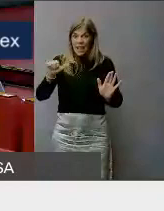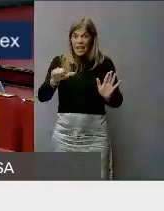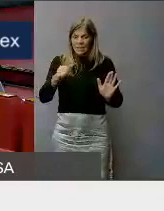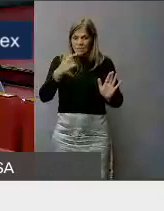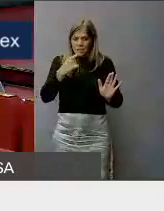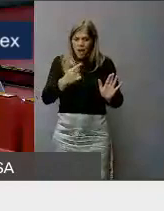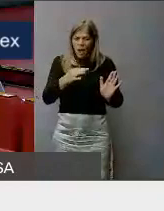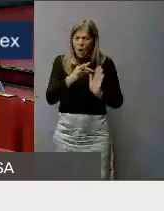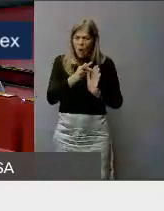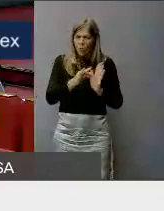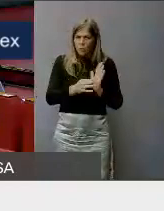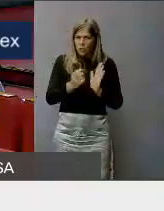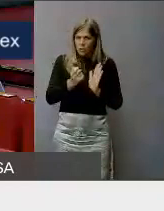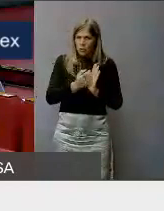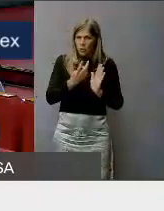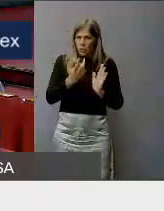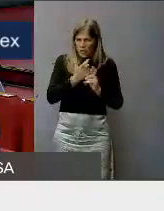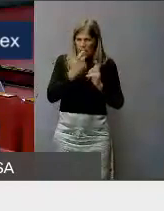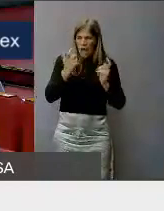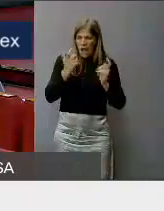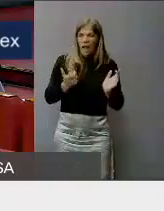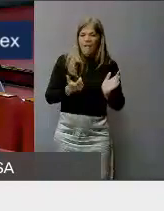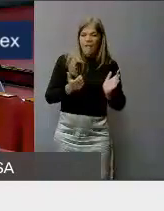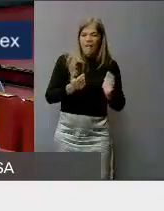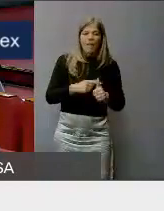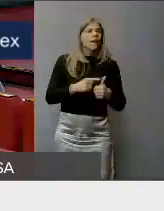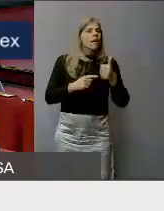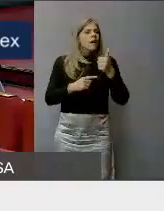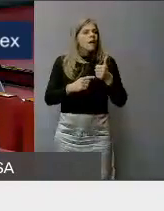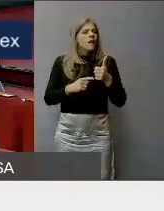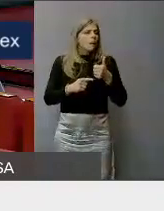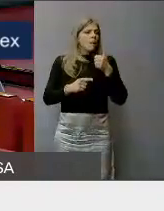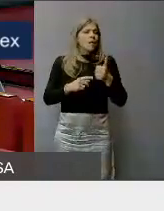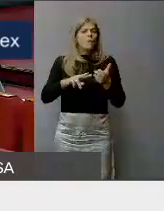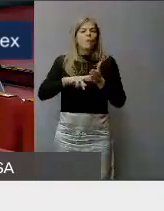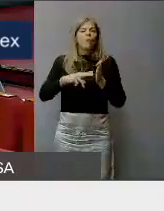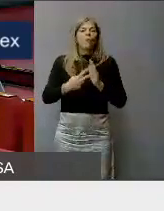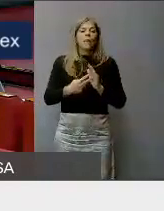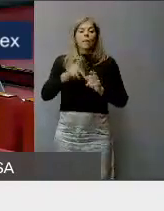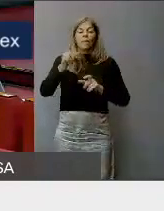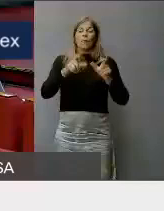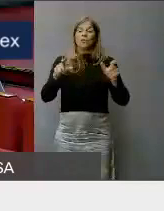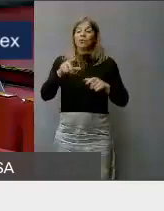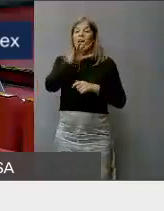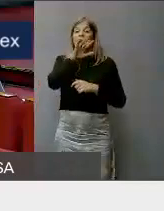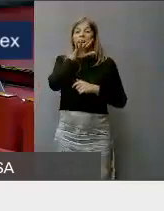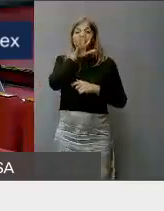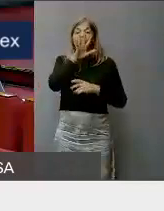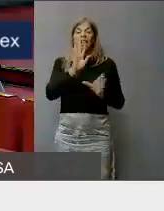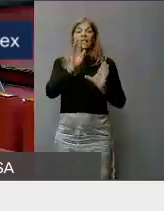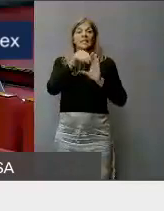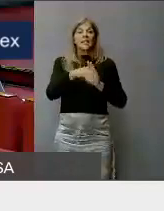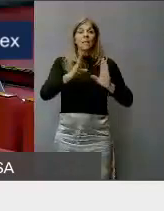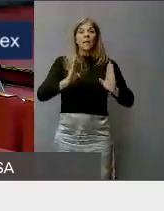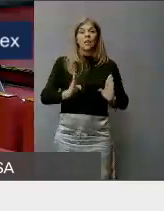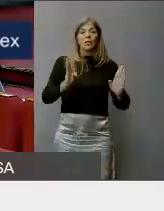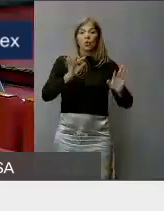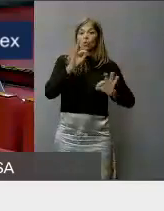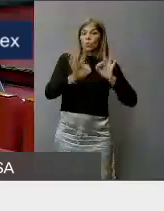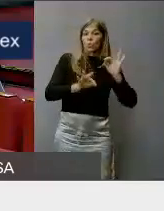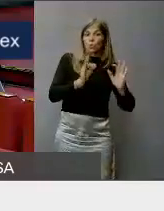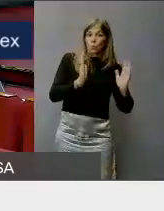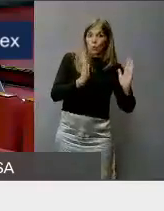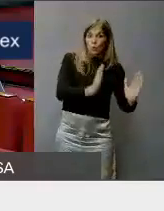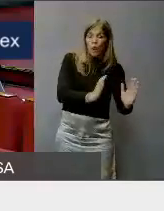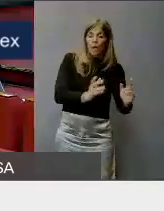comune due pensieri due problemi uno il tema degli anziani di inserimento delle strutture 2 il sostegno